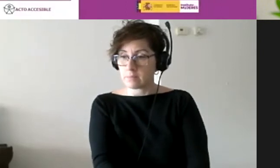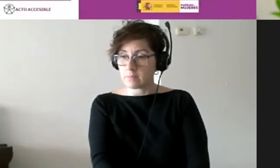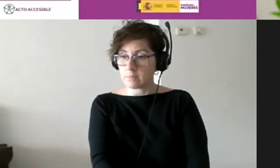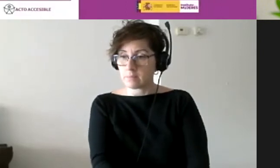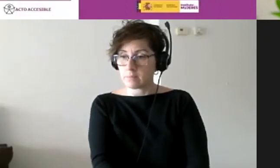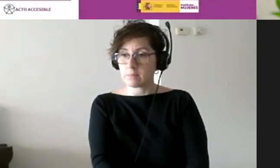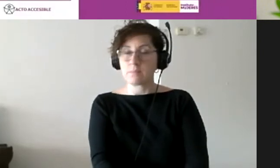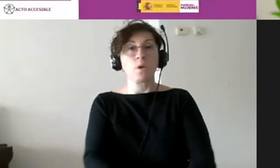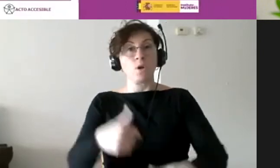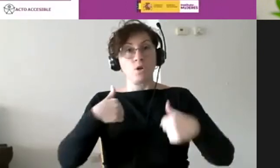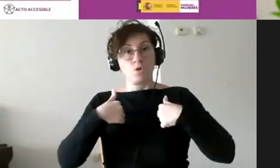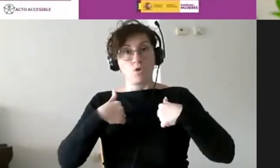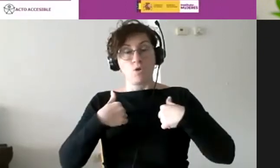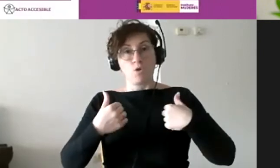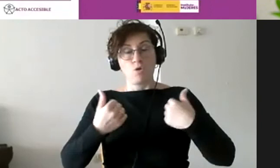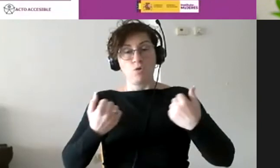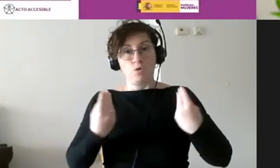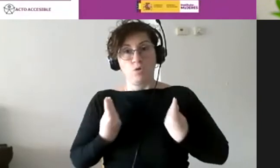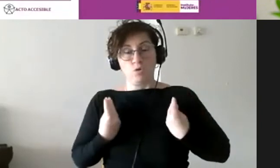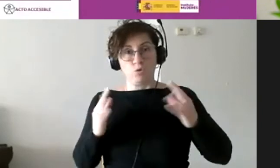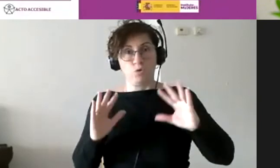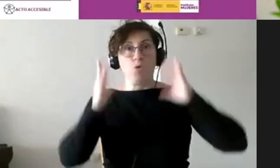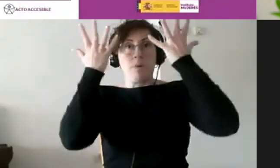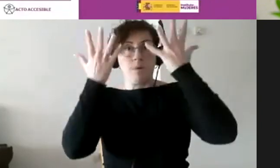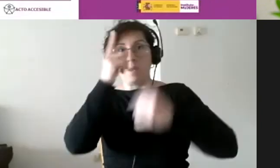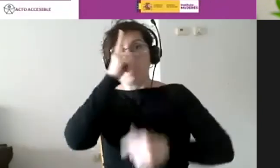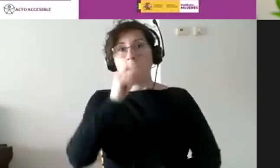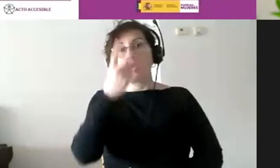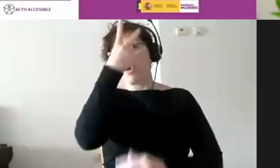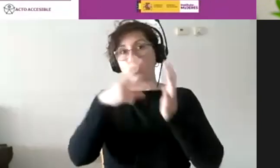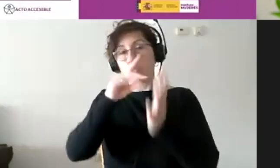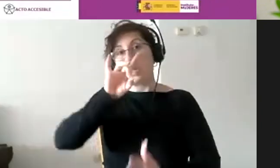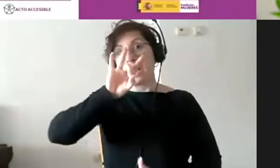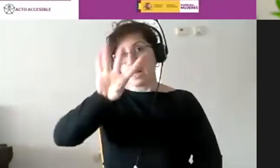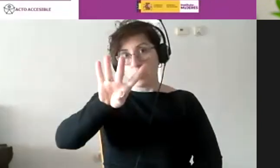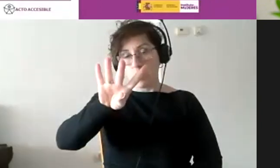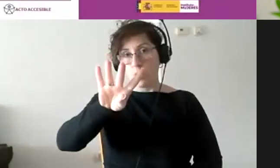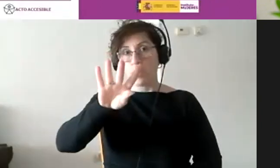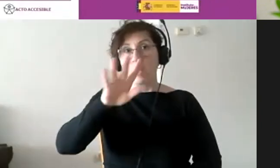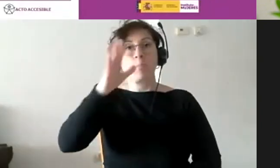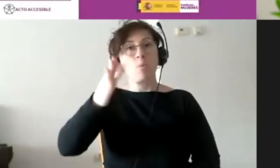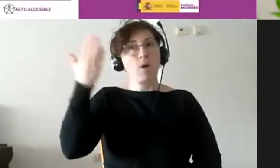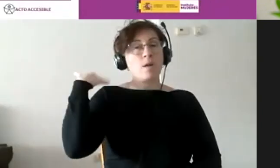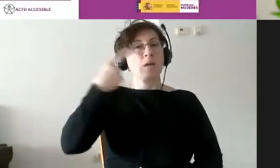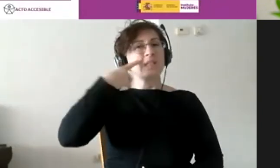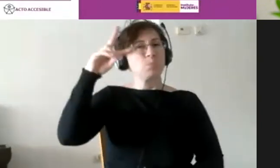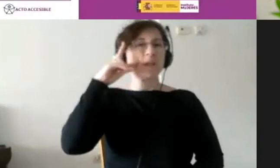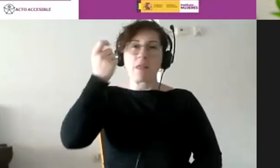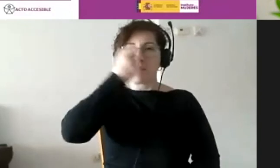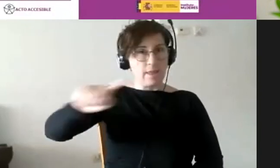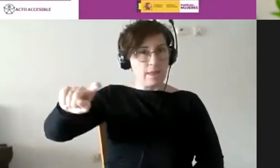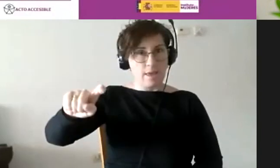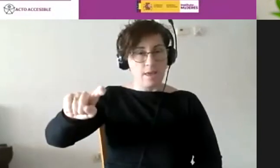then. When we evacuated people to Odessa from Lugansk, Kramatorsk, that were under constant